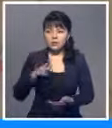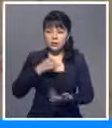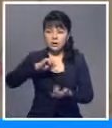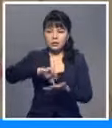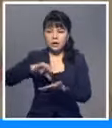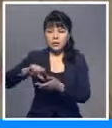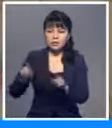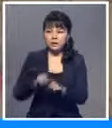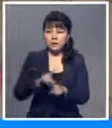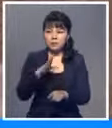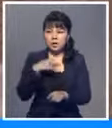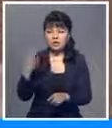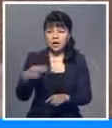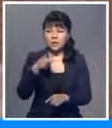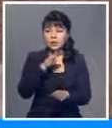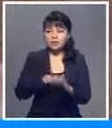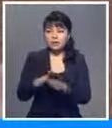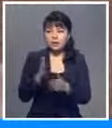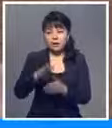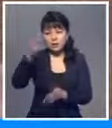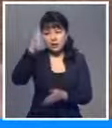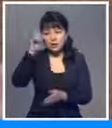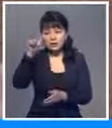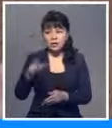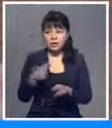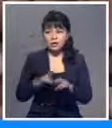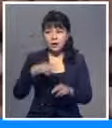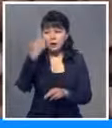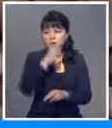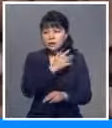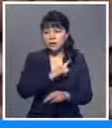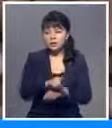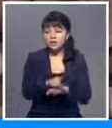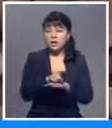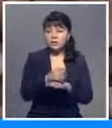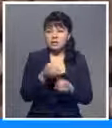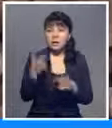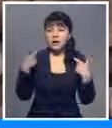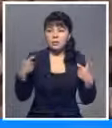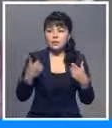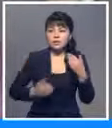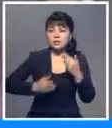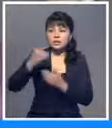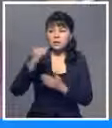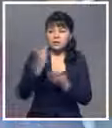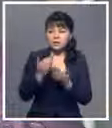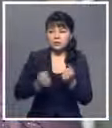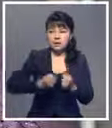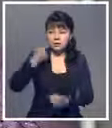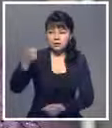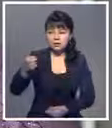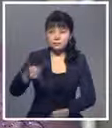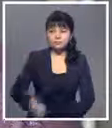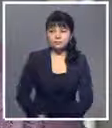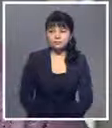училищесін тәмамдаған небәрі 20 жастағы бозбала осы 5 жыл ішінде танк командирлігіне дейін көтеріледі. Соғыс туралы